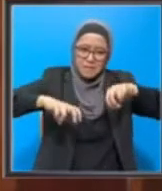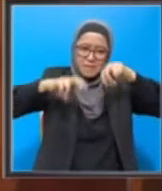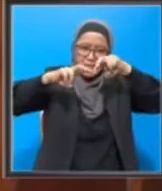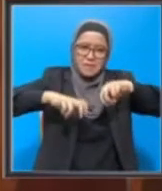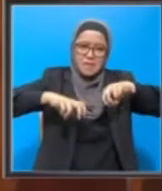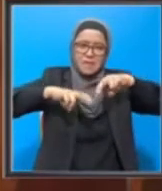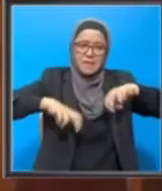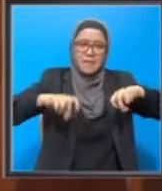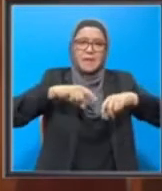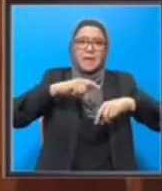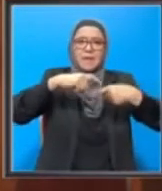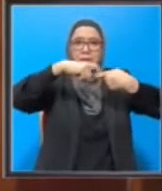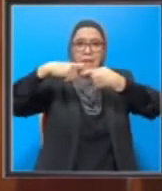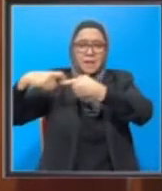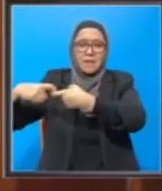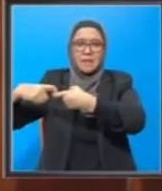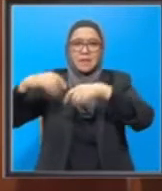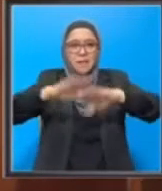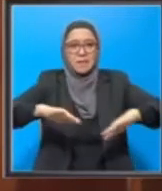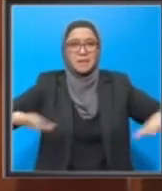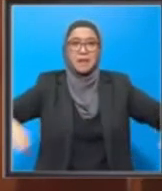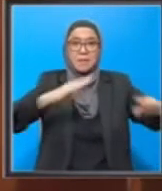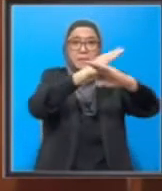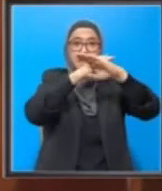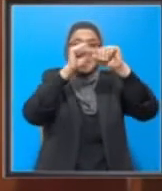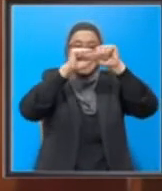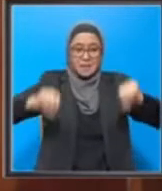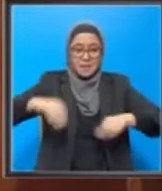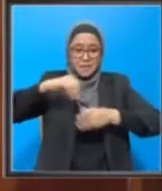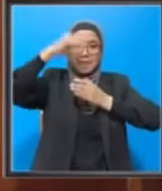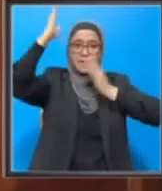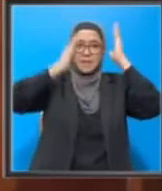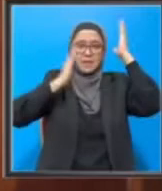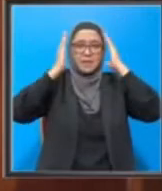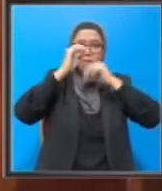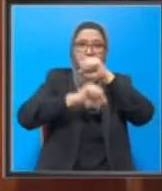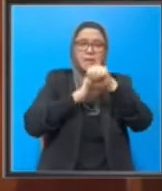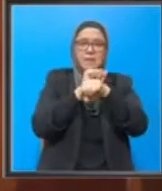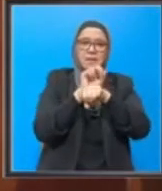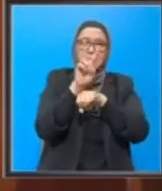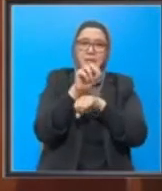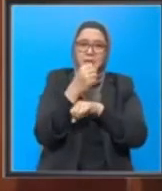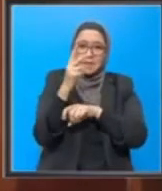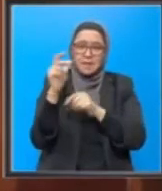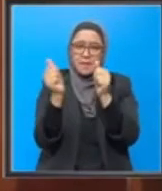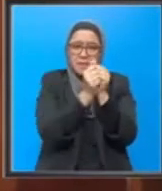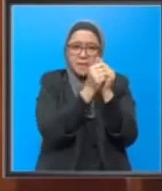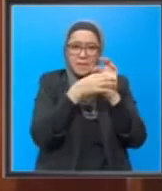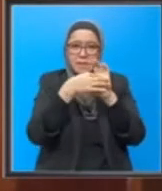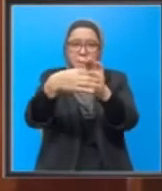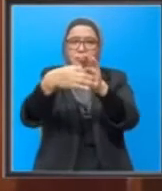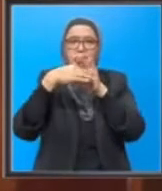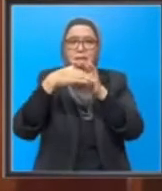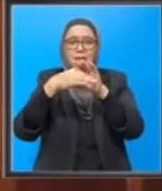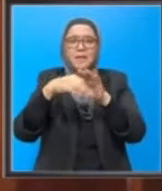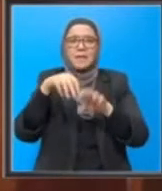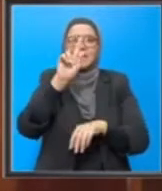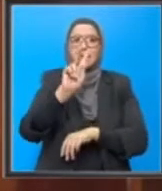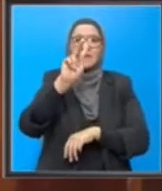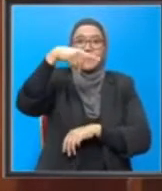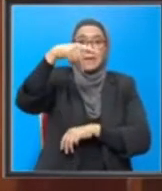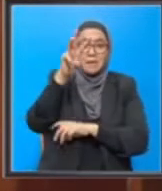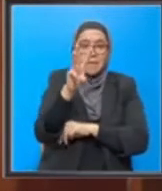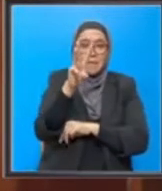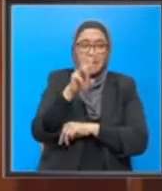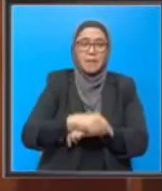dengan cat protection system beli setiap tahun 2013 dengan kerjasama Oke kita berpikir melalui hasil kajian tersebut yunisef telah mencadangkan